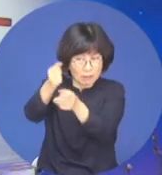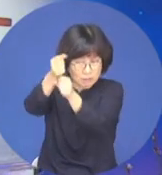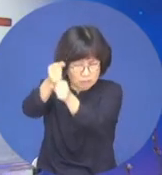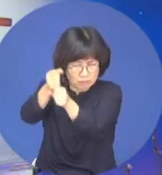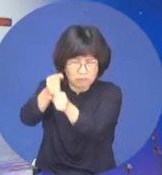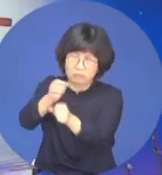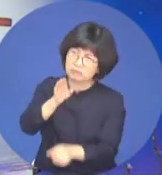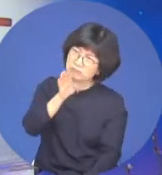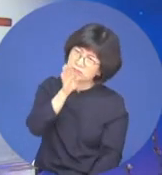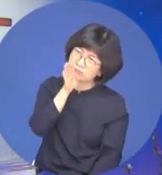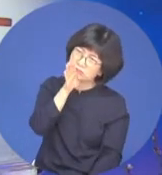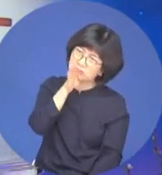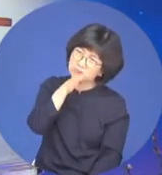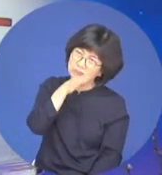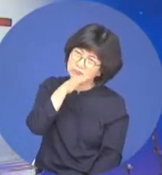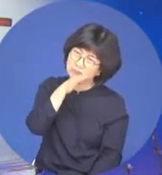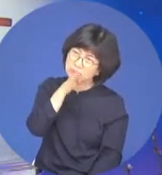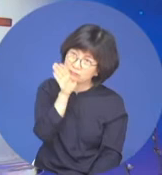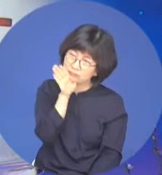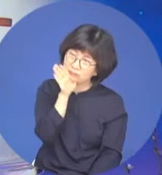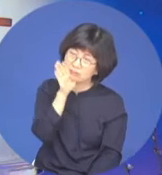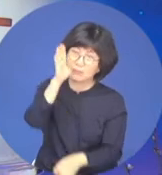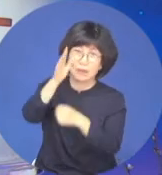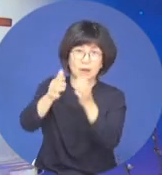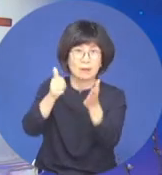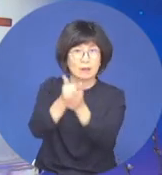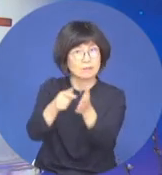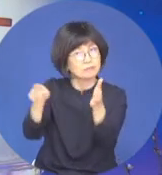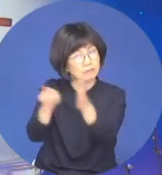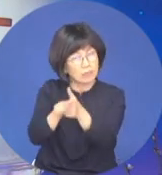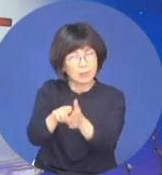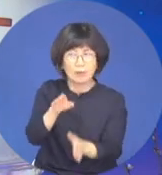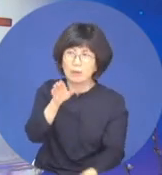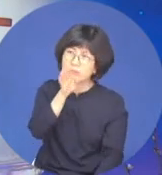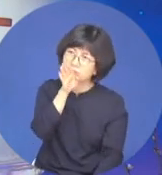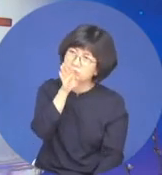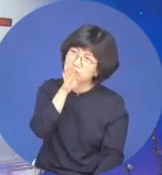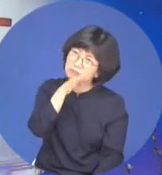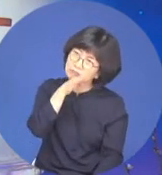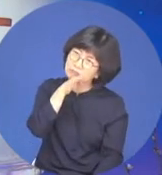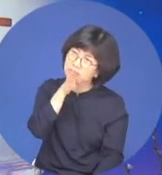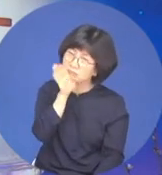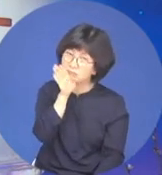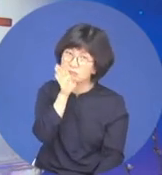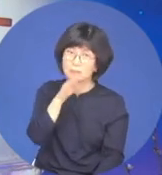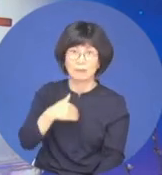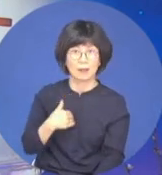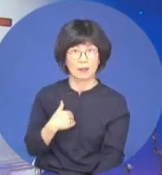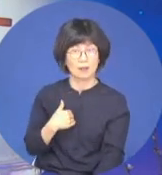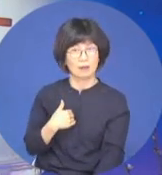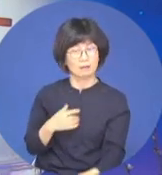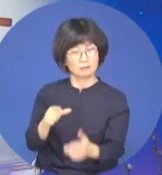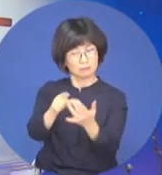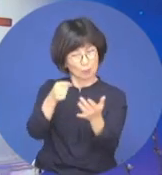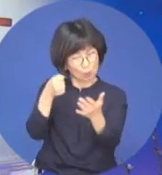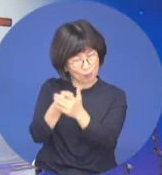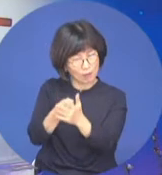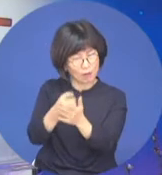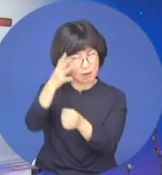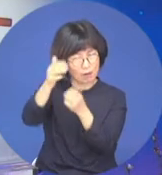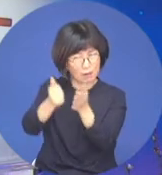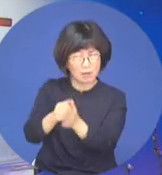아닌지 하나님을 신뢰하는 것인지 아닌지 내가 이렇게 선택하고 결정하는 것이 하나님을 의심하는